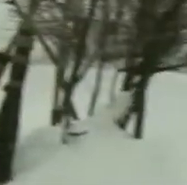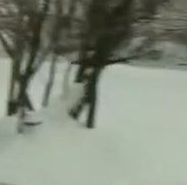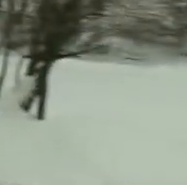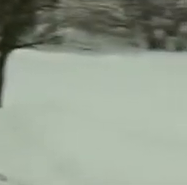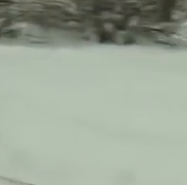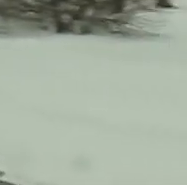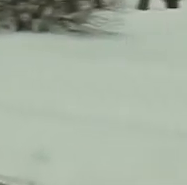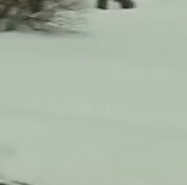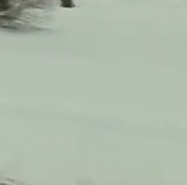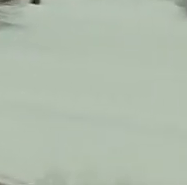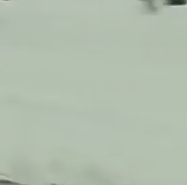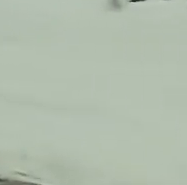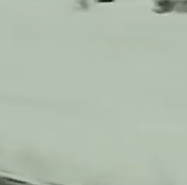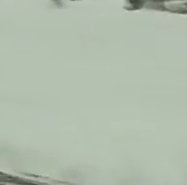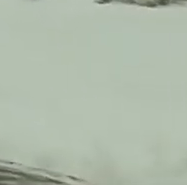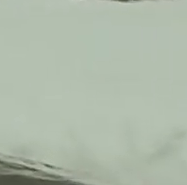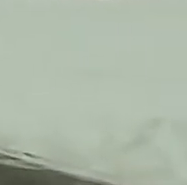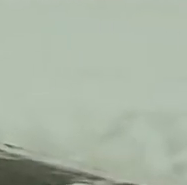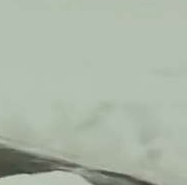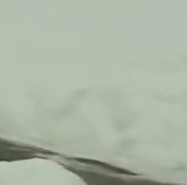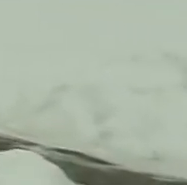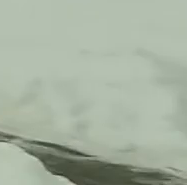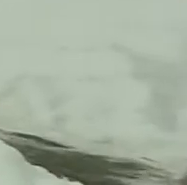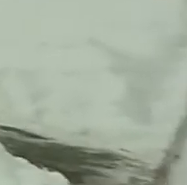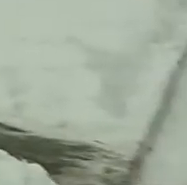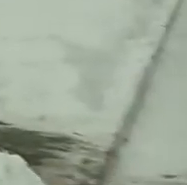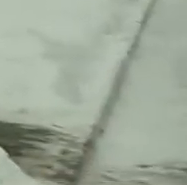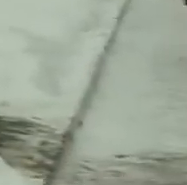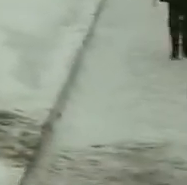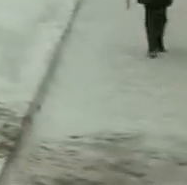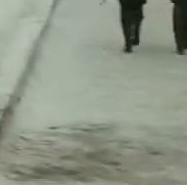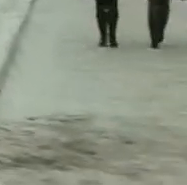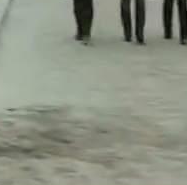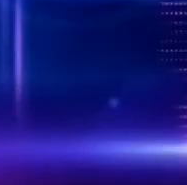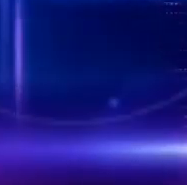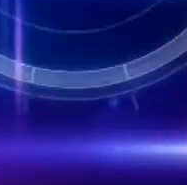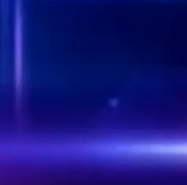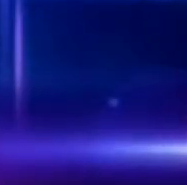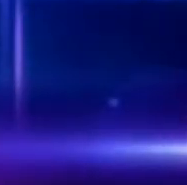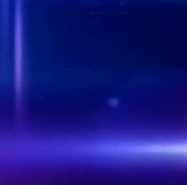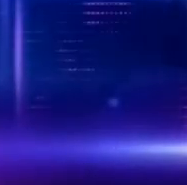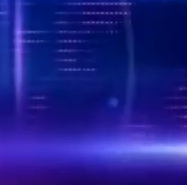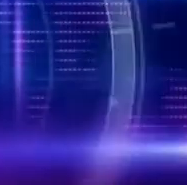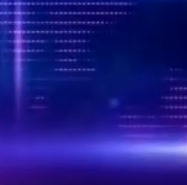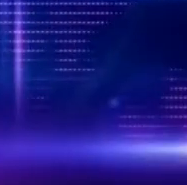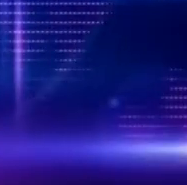на дітей сирі та позбавлених батьківства зростатиме соціальна допомога дітям-інвалідам